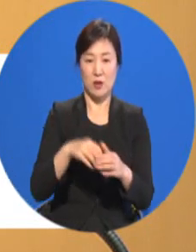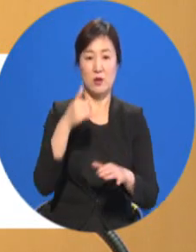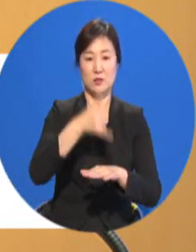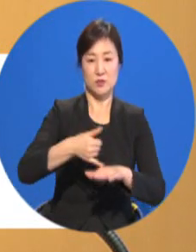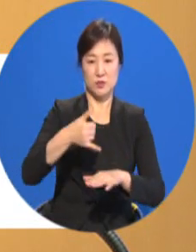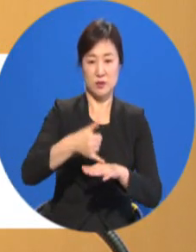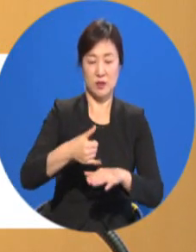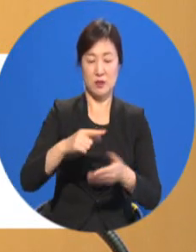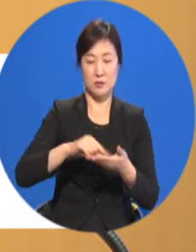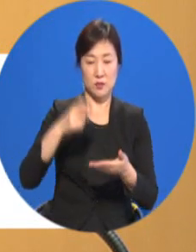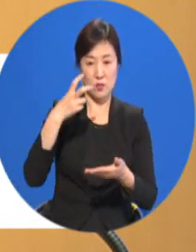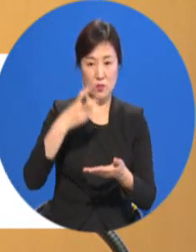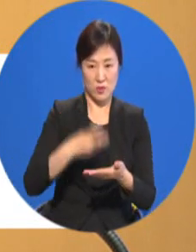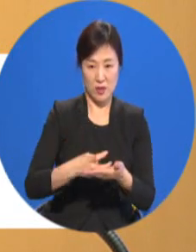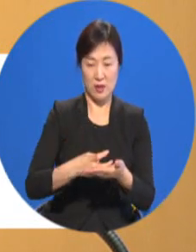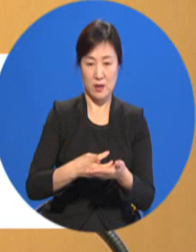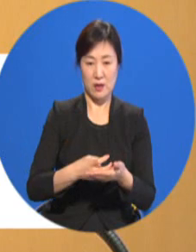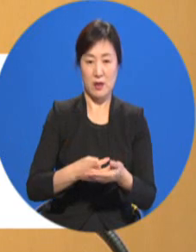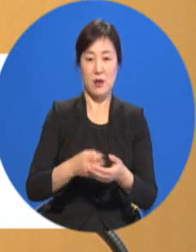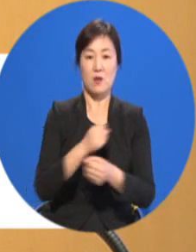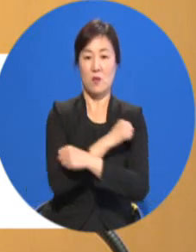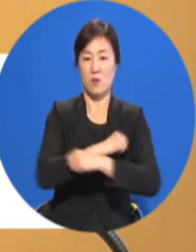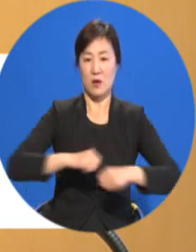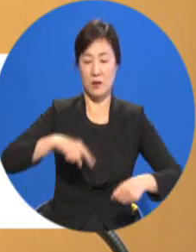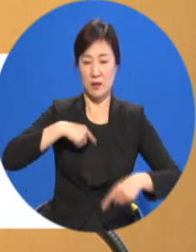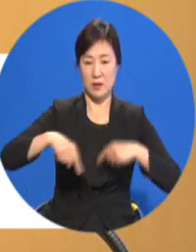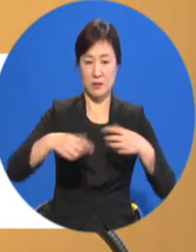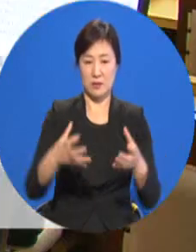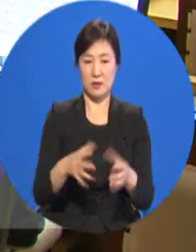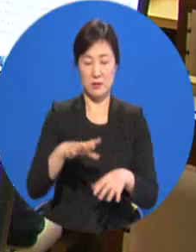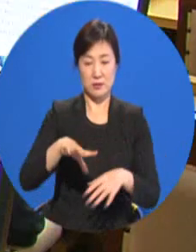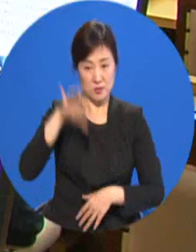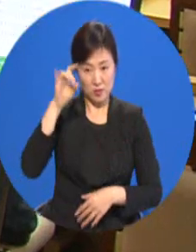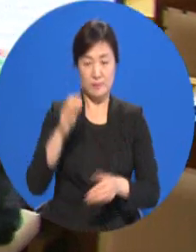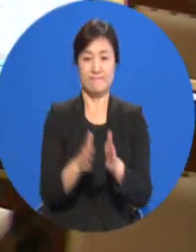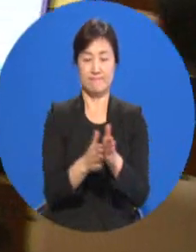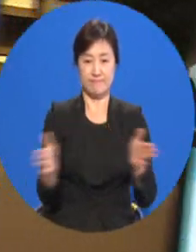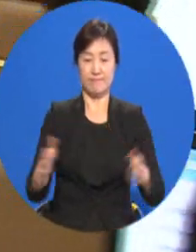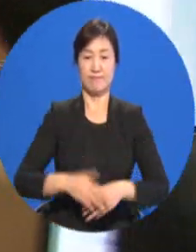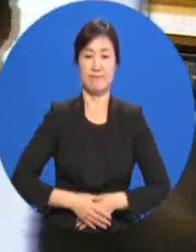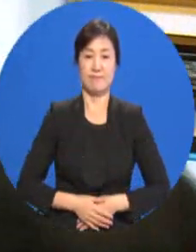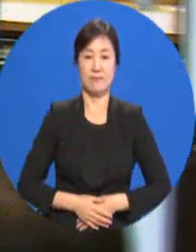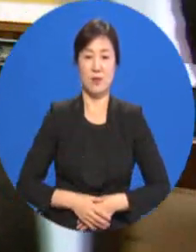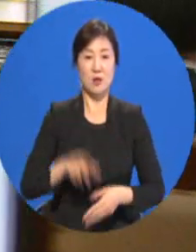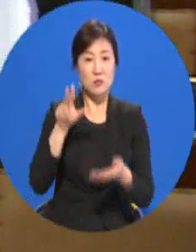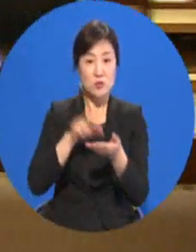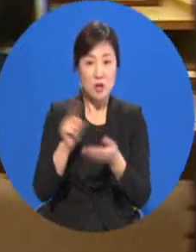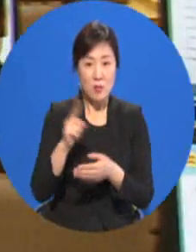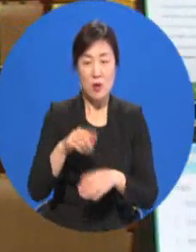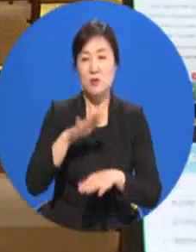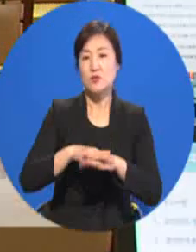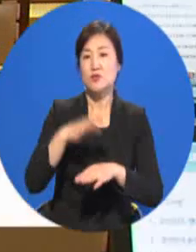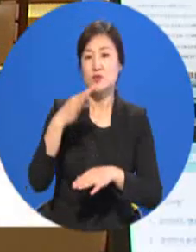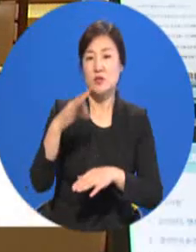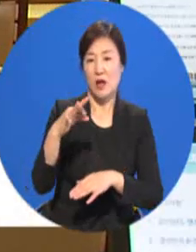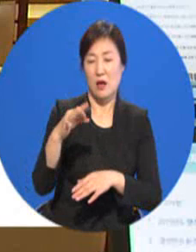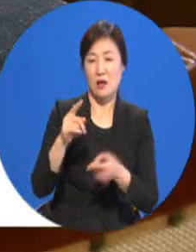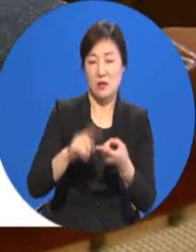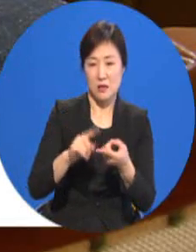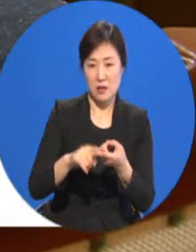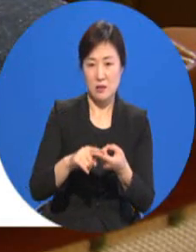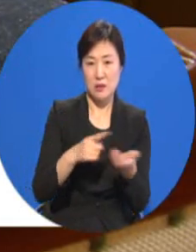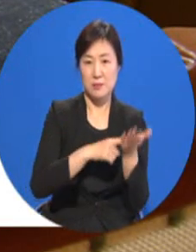조례 제정을 광역 자치단체 최초로 시작한 것은 쟁점이 되었던 수당 액수를 명시하지 않은